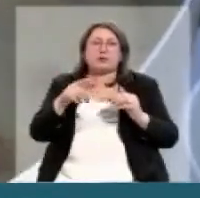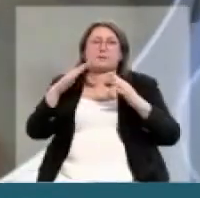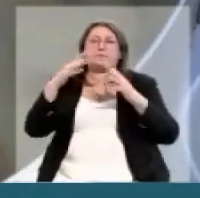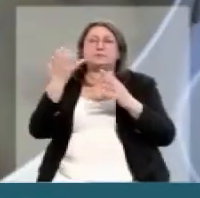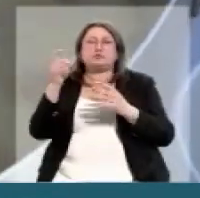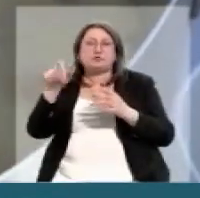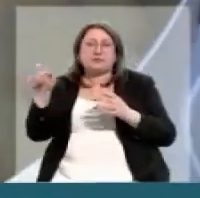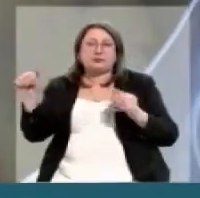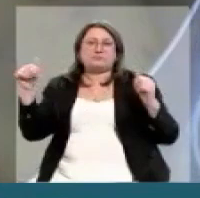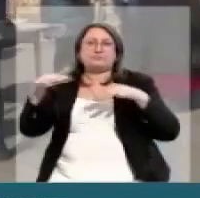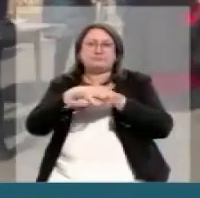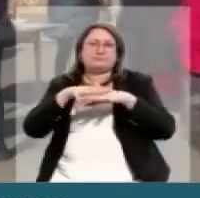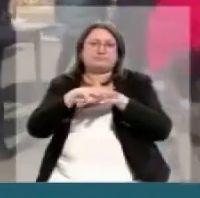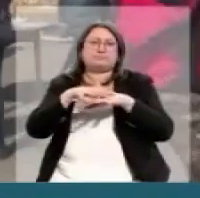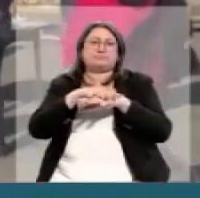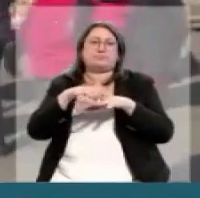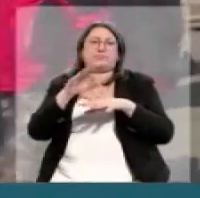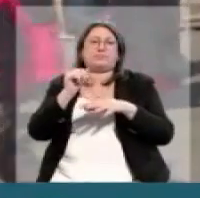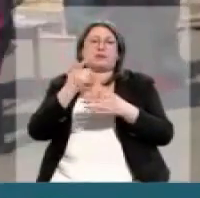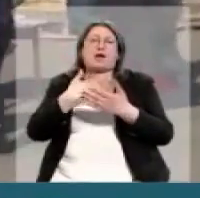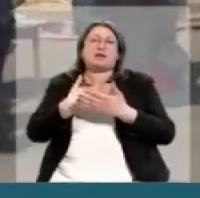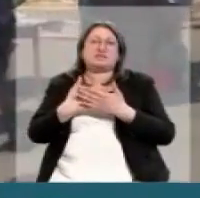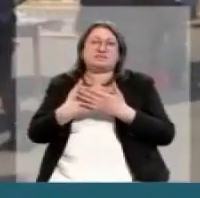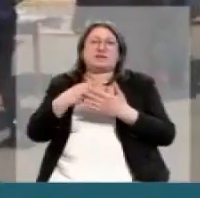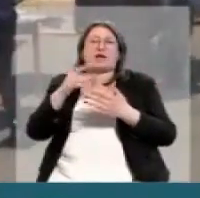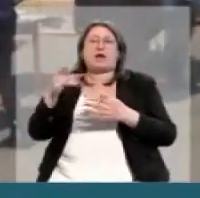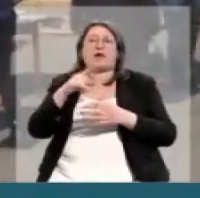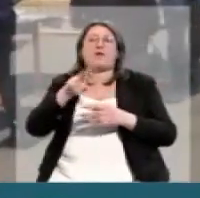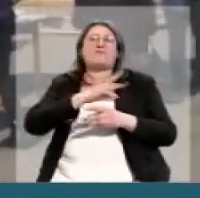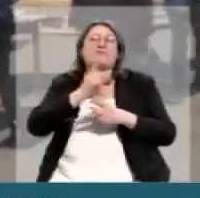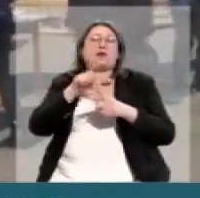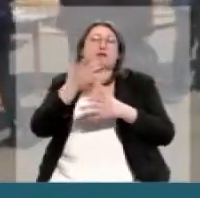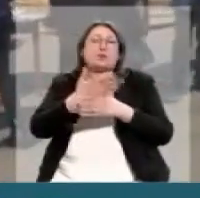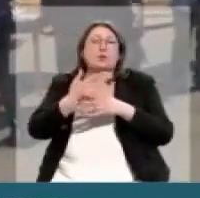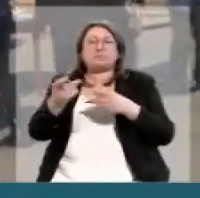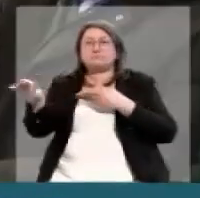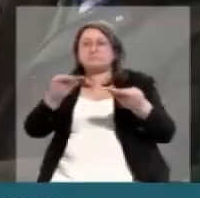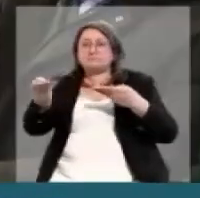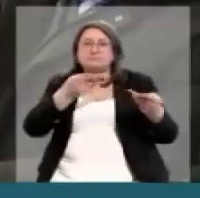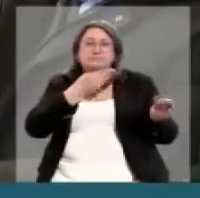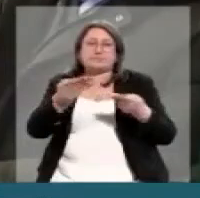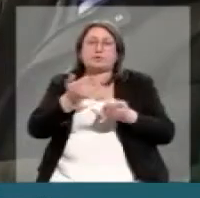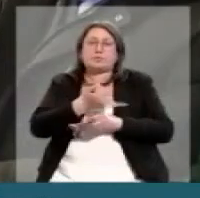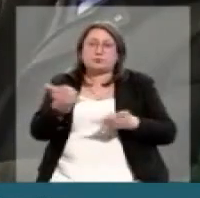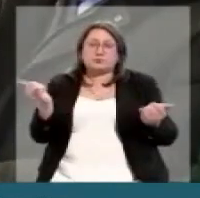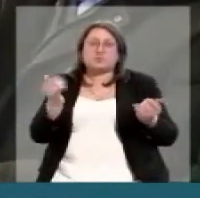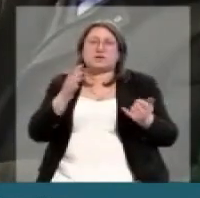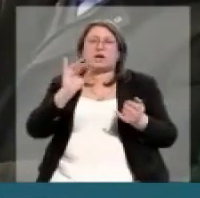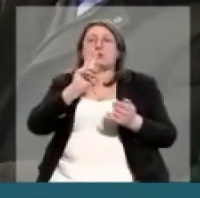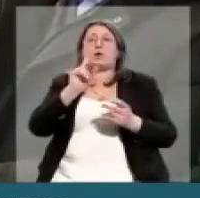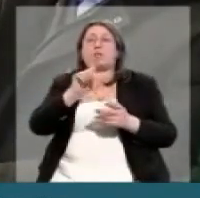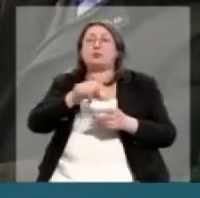Сонымен қоса орталық алаңға аудандық еріктілер де жиналып белсенділік танытуда. Шаттыққа толы мейрамның дастарханынан дәм татқан